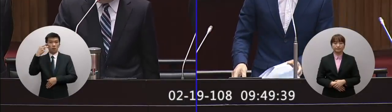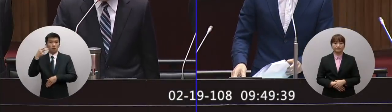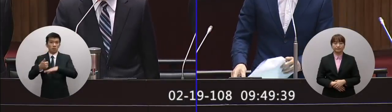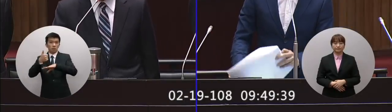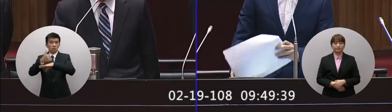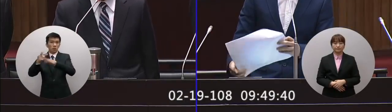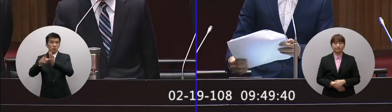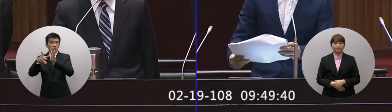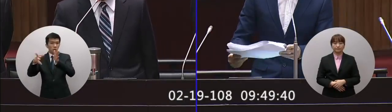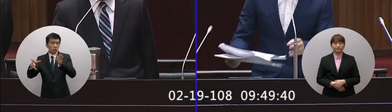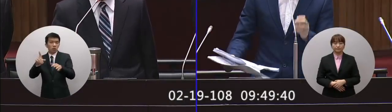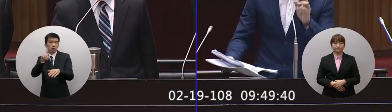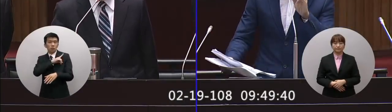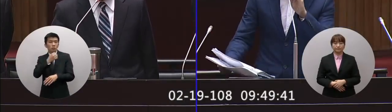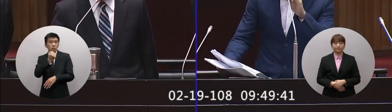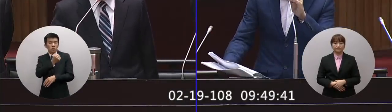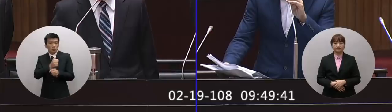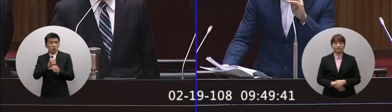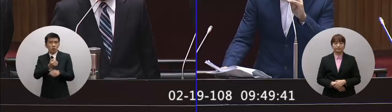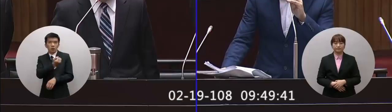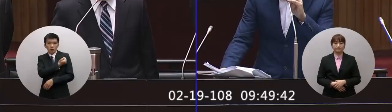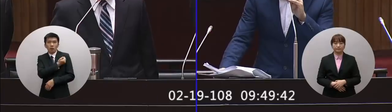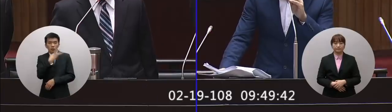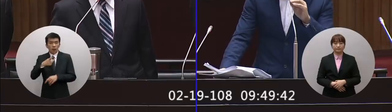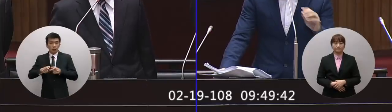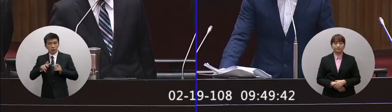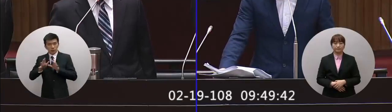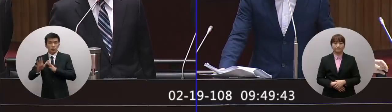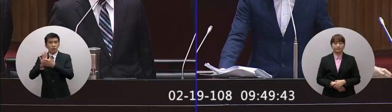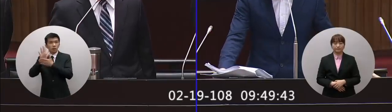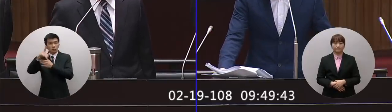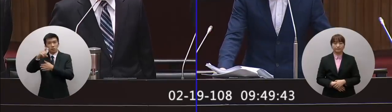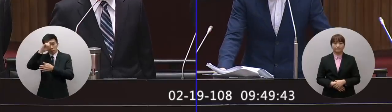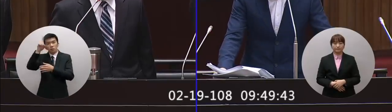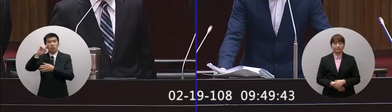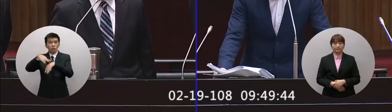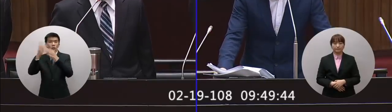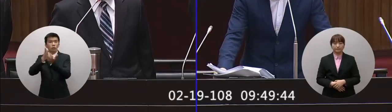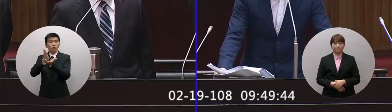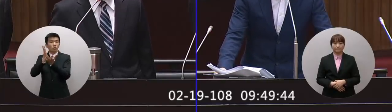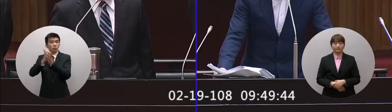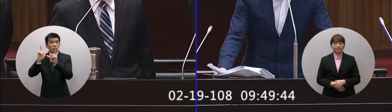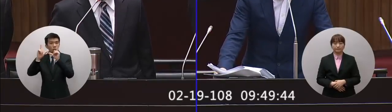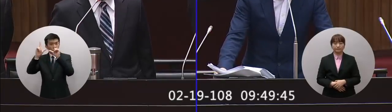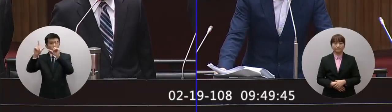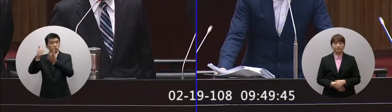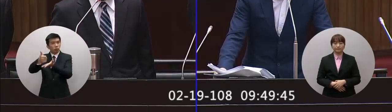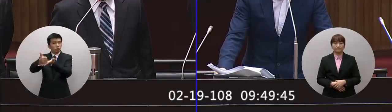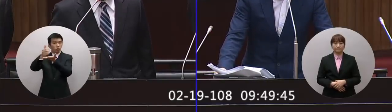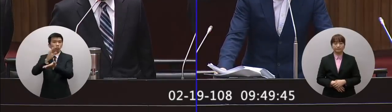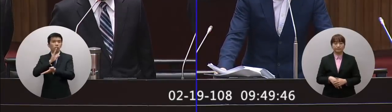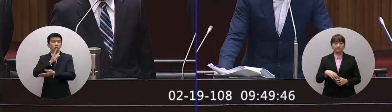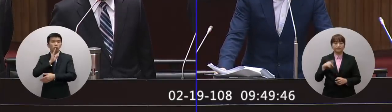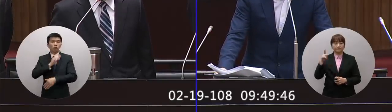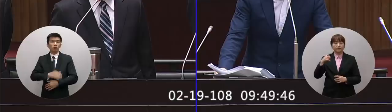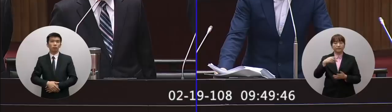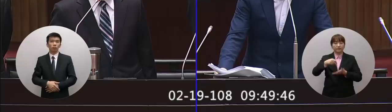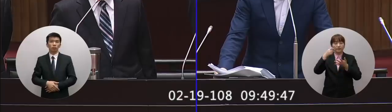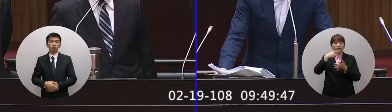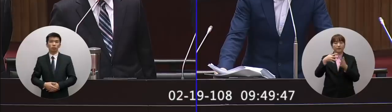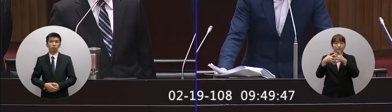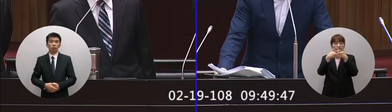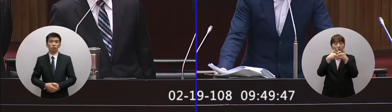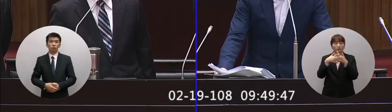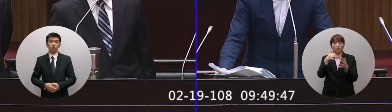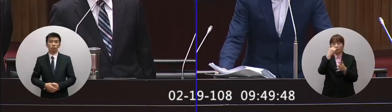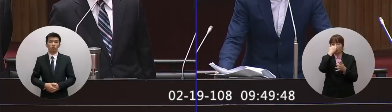的期间他的辛苦跟他的心理以及对未来的期待，我们都尊重。 我说他讲的美猪美牛不是